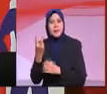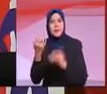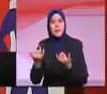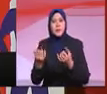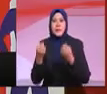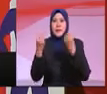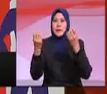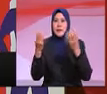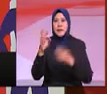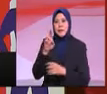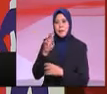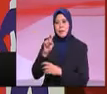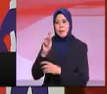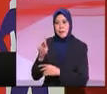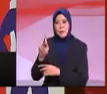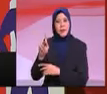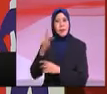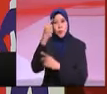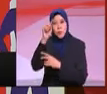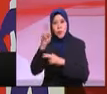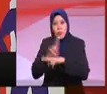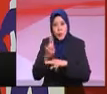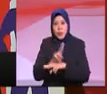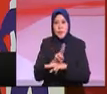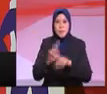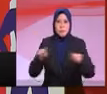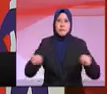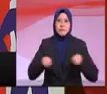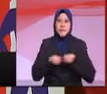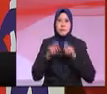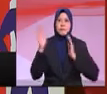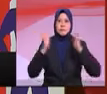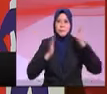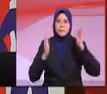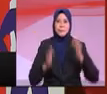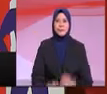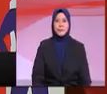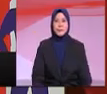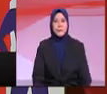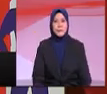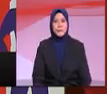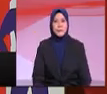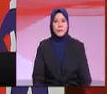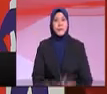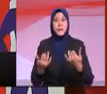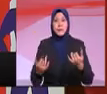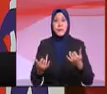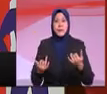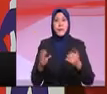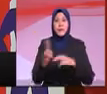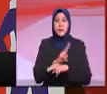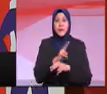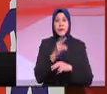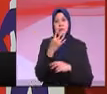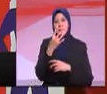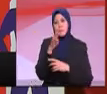banyak lagi RTK antigen untuk penggunaan tempatan. Next. Setakat ini lah kita menggunakan